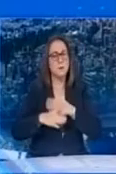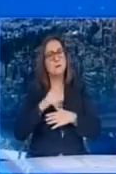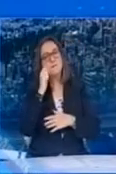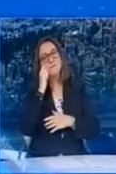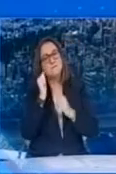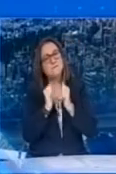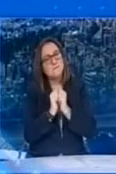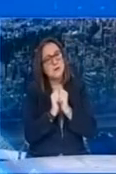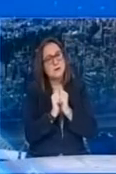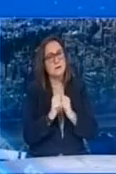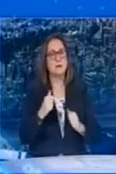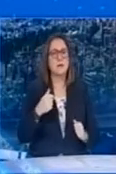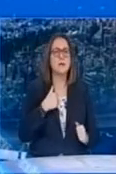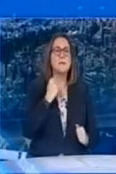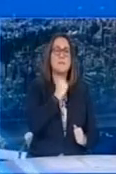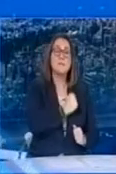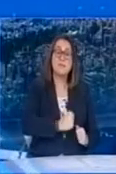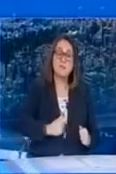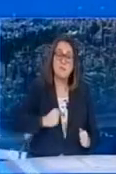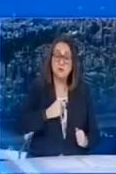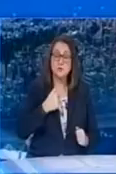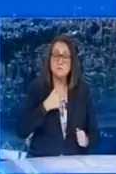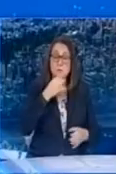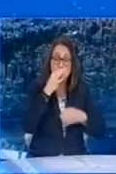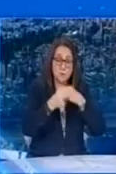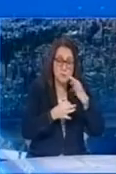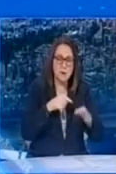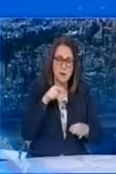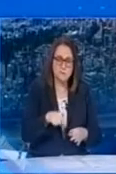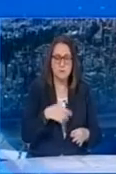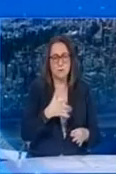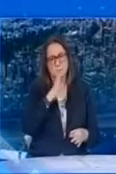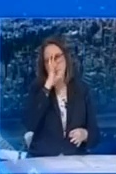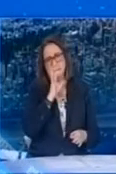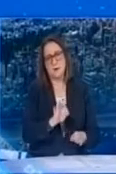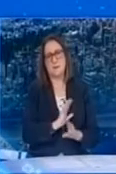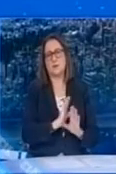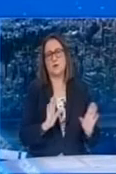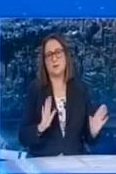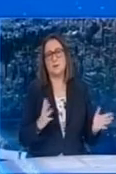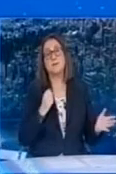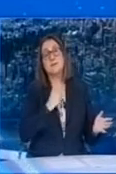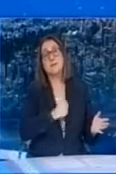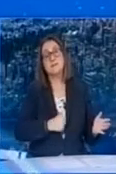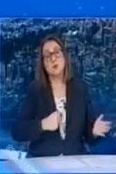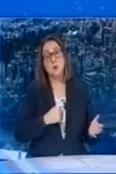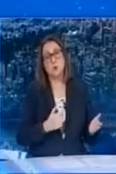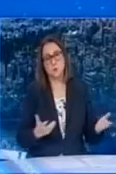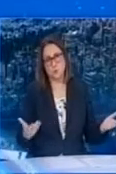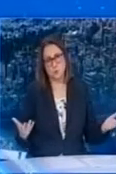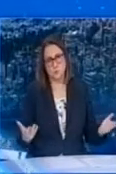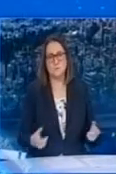αυτή που σας παρουσίασα είναι δυστυχώς η οδυνηρή πραγματικότητα. Η έξαρση της